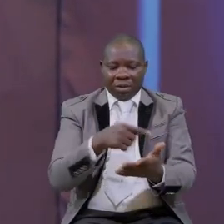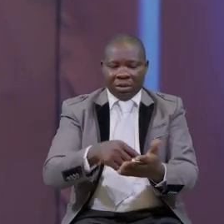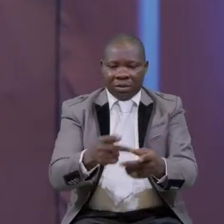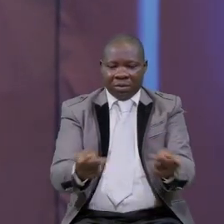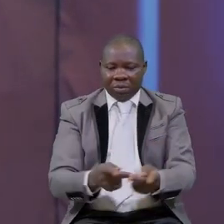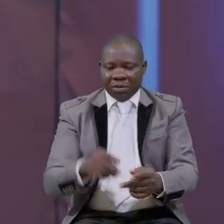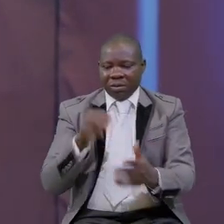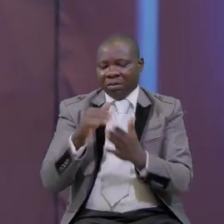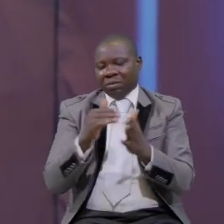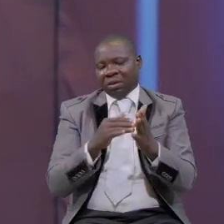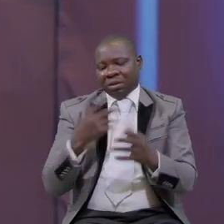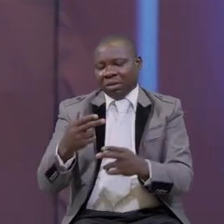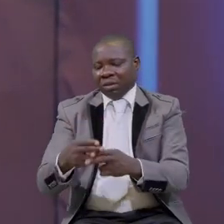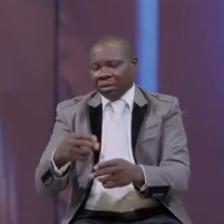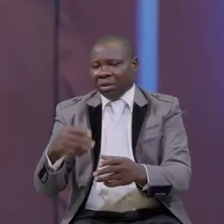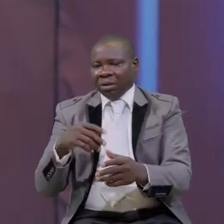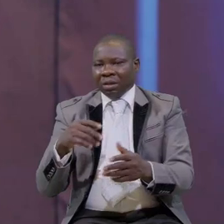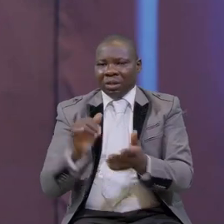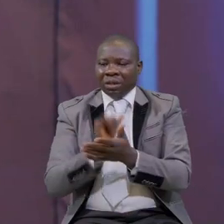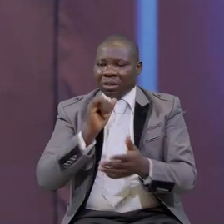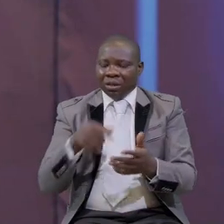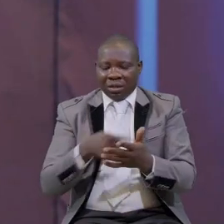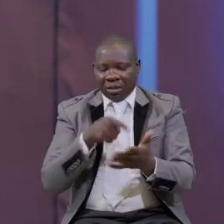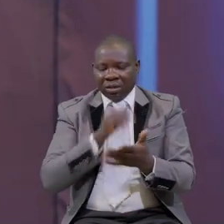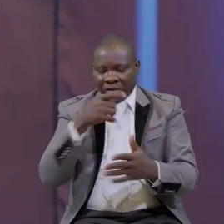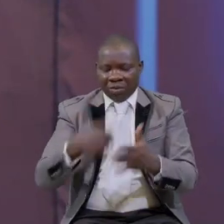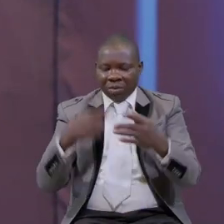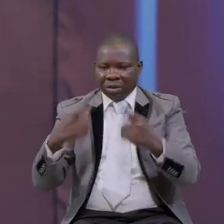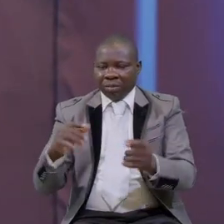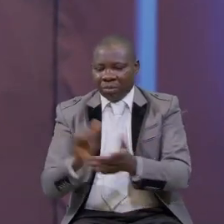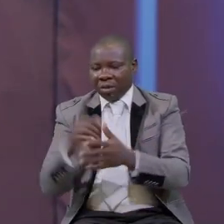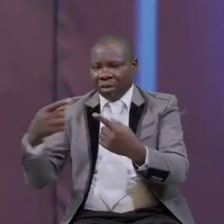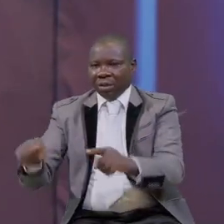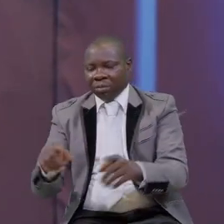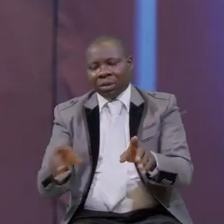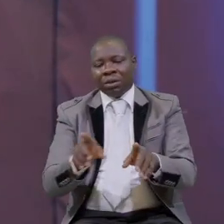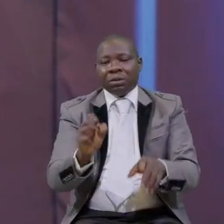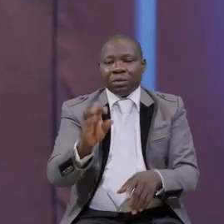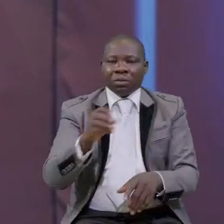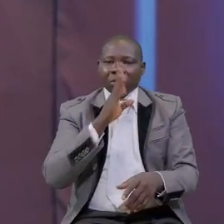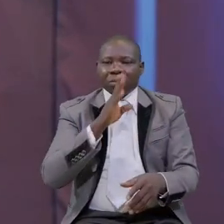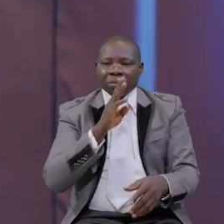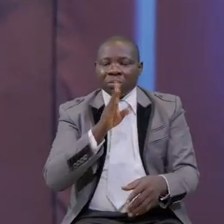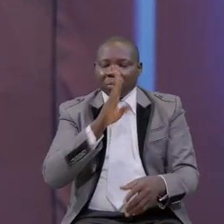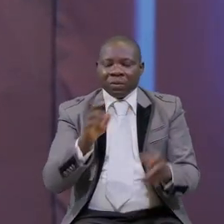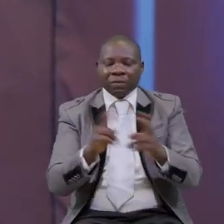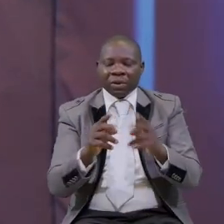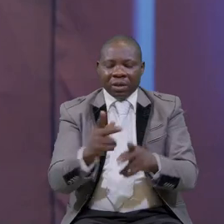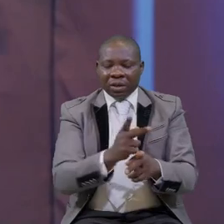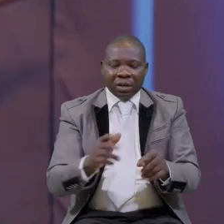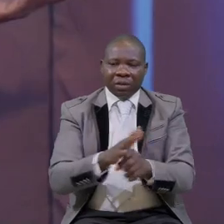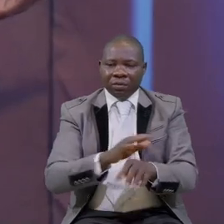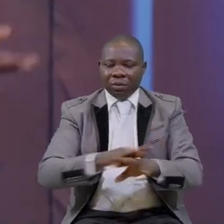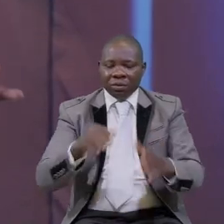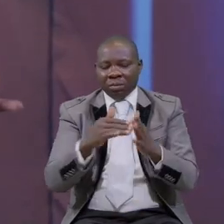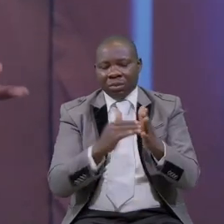mentionne l'année, il mentionne ce qui est arrivé, ceci est arrivé, ce qui est arrivé. Alors fais très attention. Ne mentionne pas ceci, ne mentionne pas ceci,